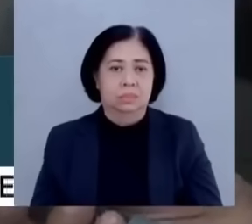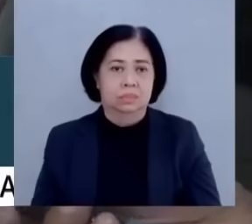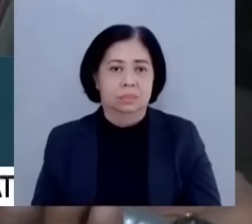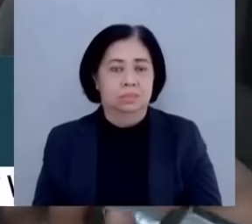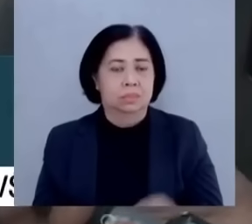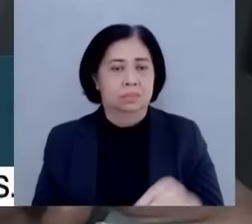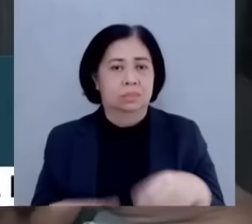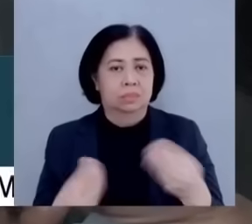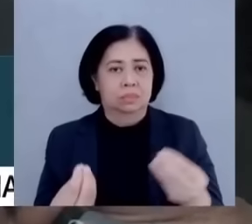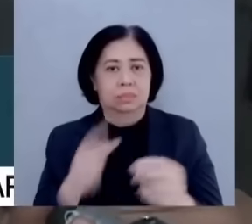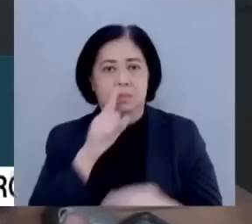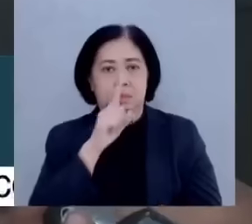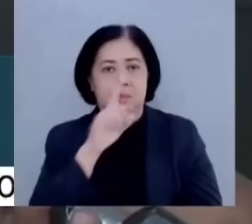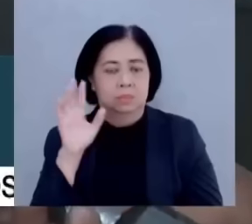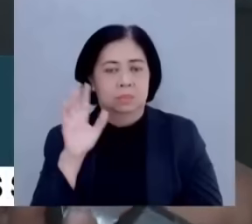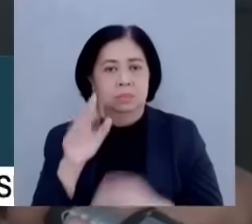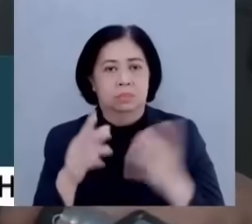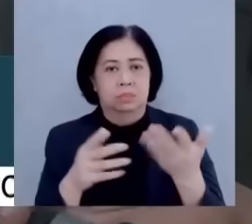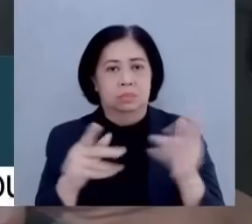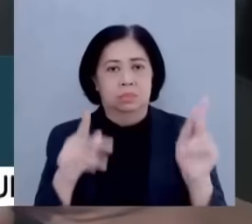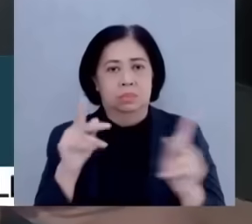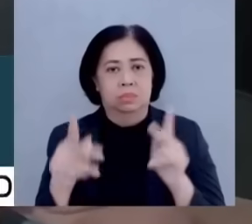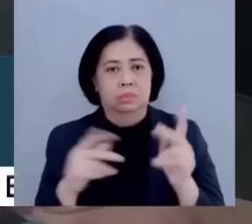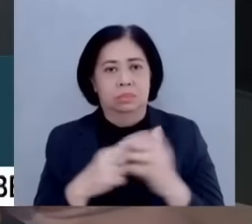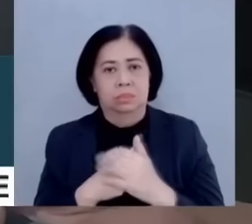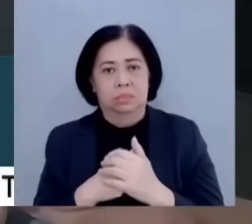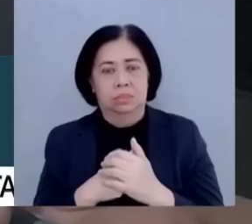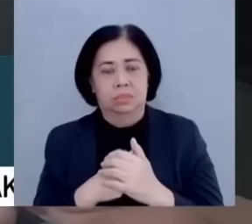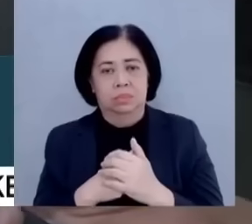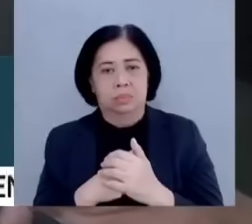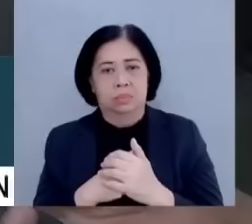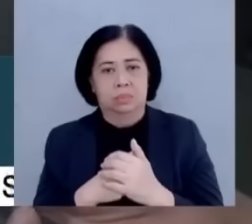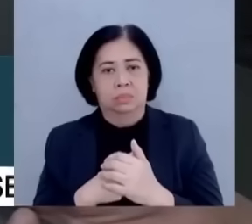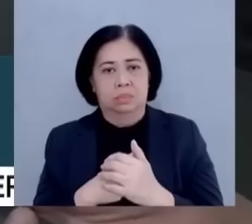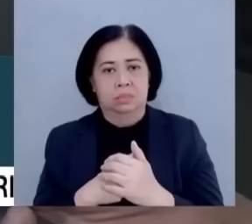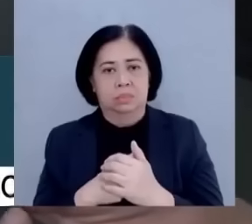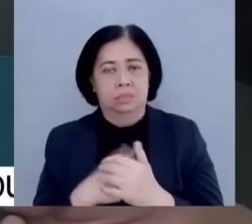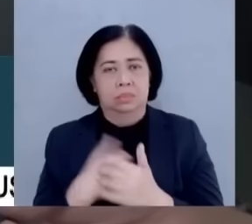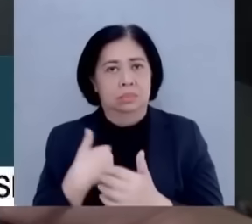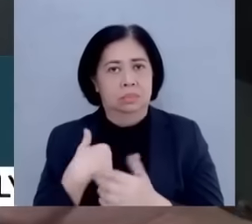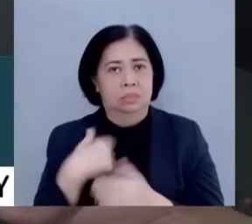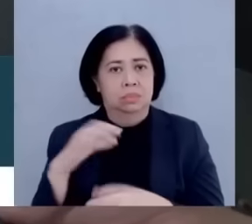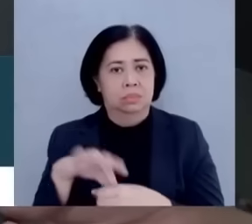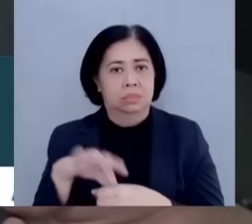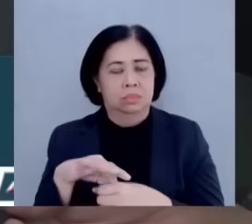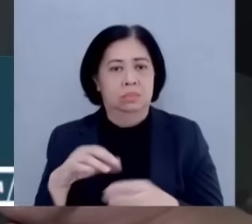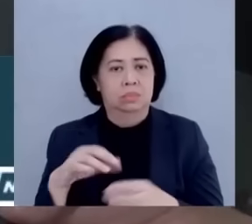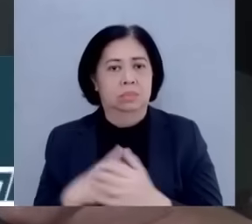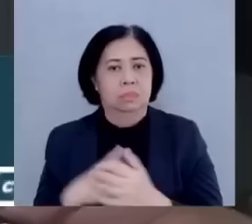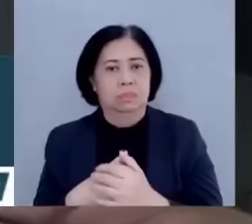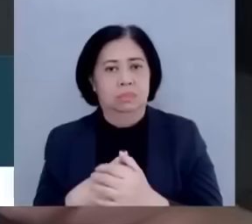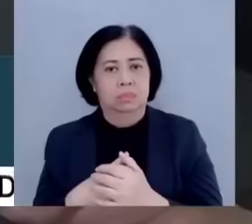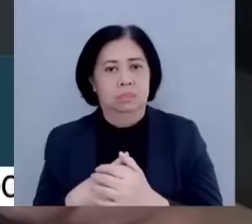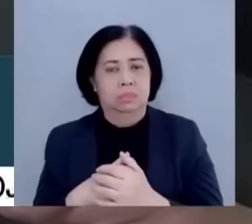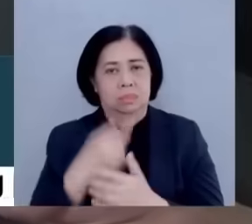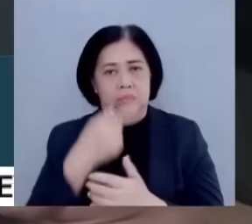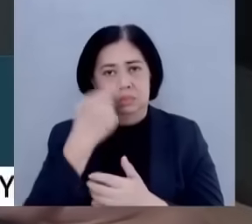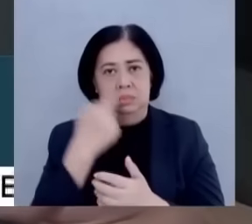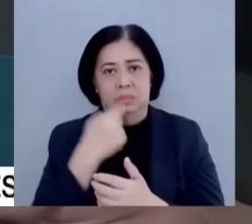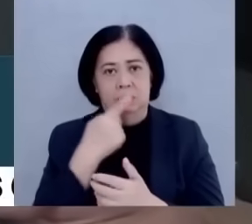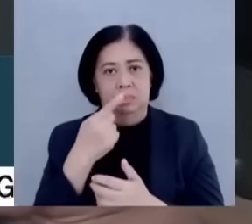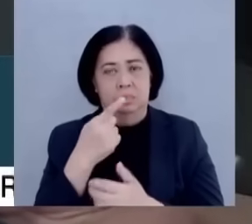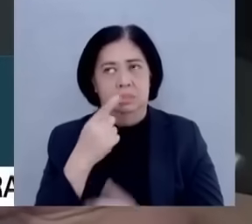yung pangako natin sa mga tao. Diba? Ako, bumoto ako. Kasi sinabi